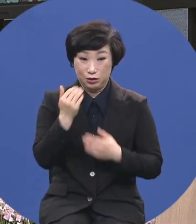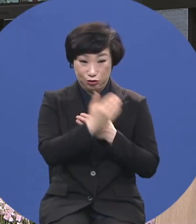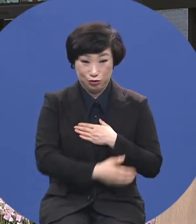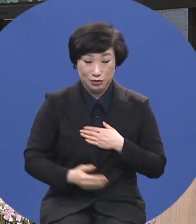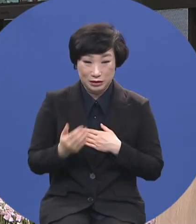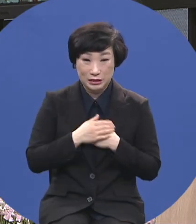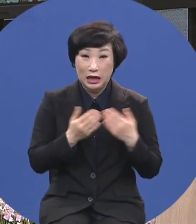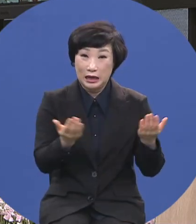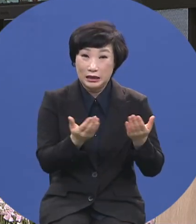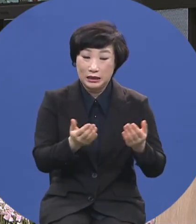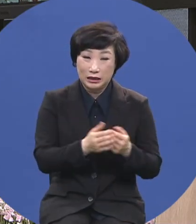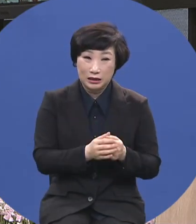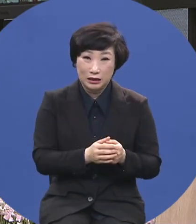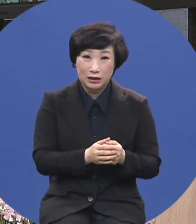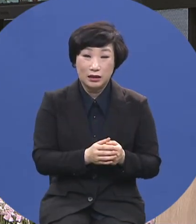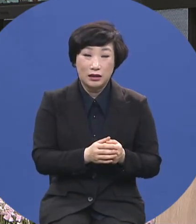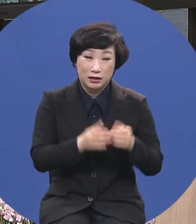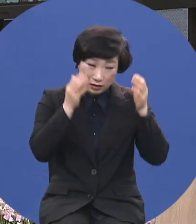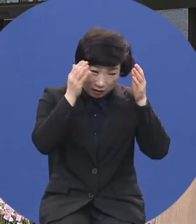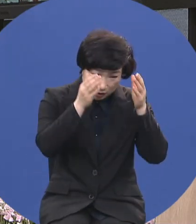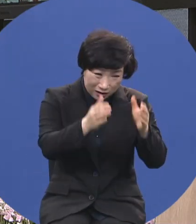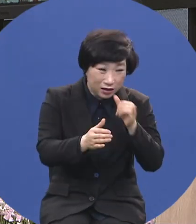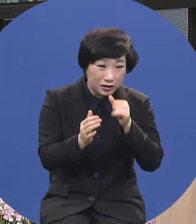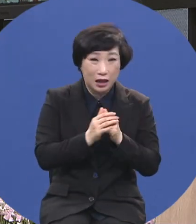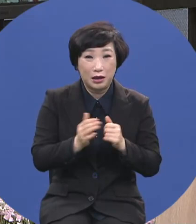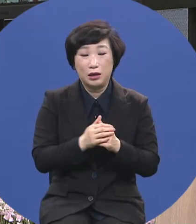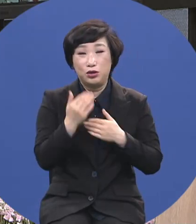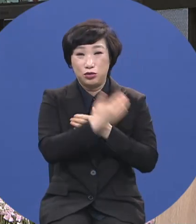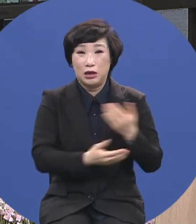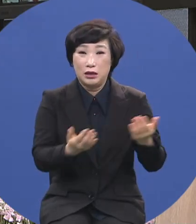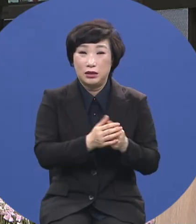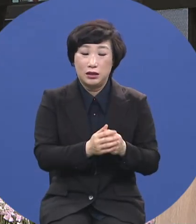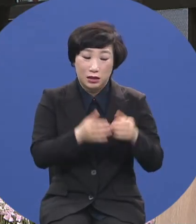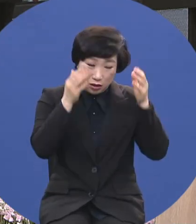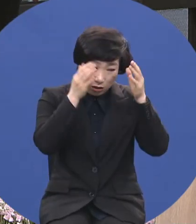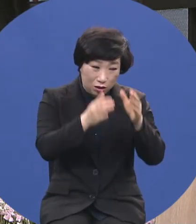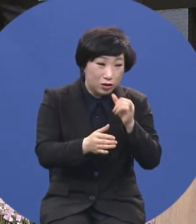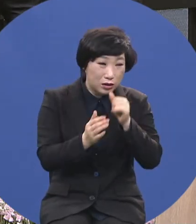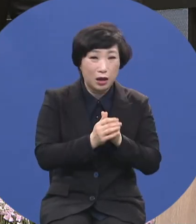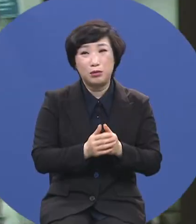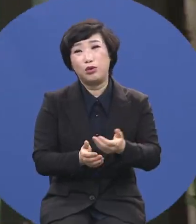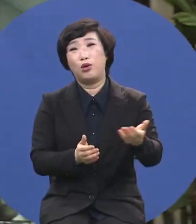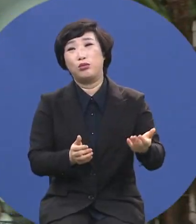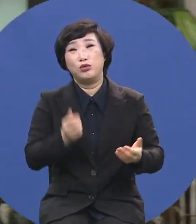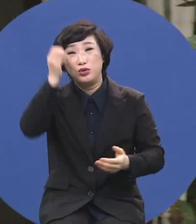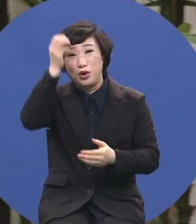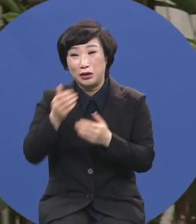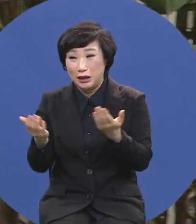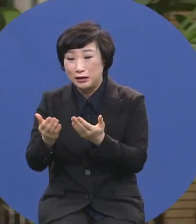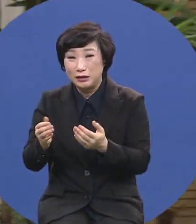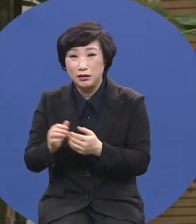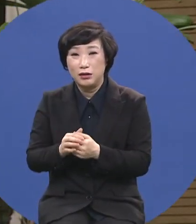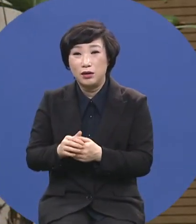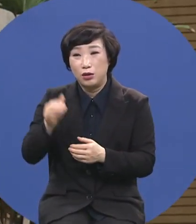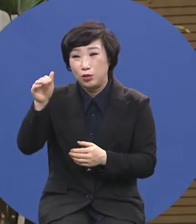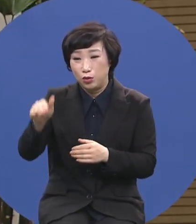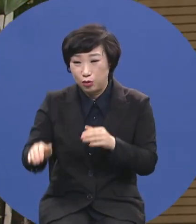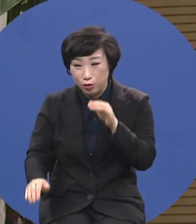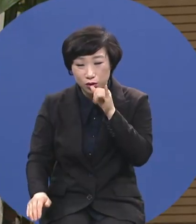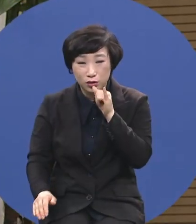육신의 일에 함몰되니까, 육신의 일에 침몰되니까 영적인 일에